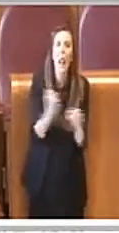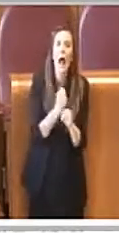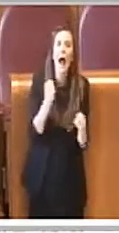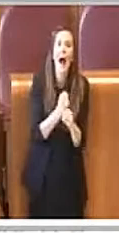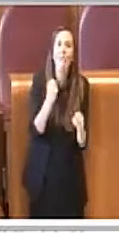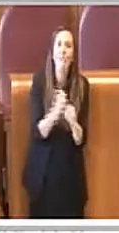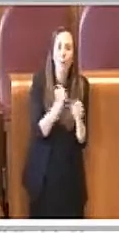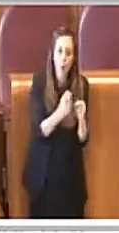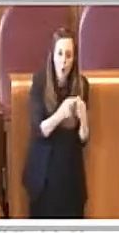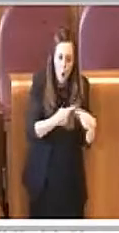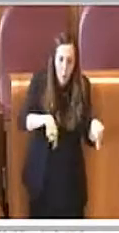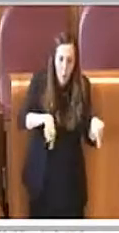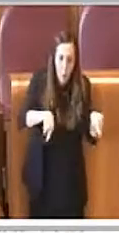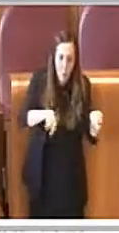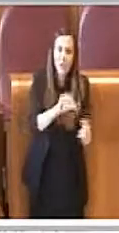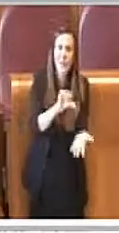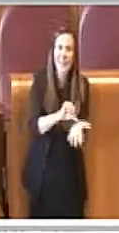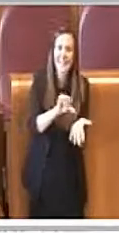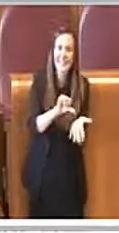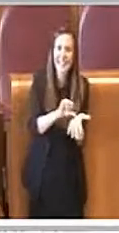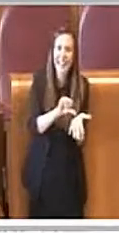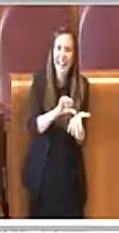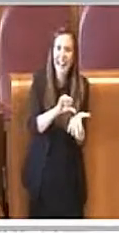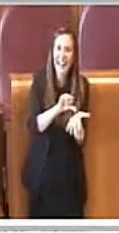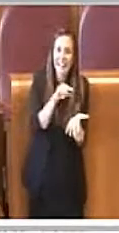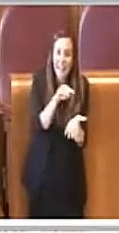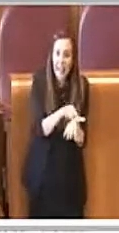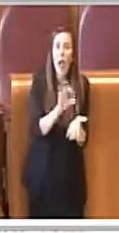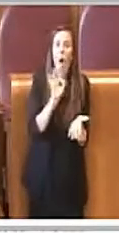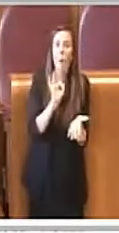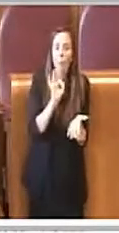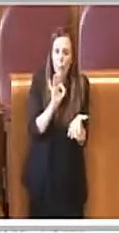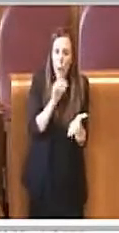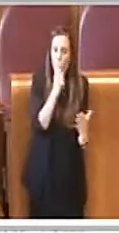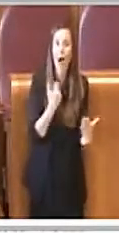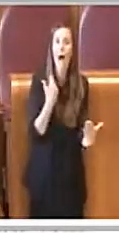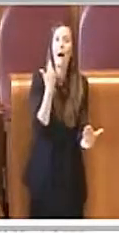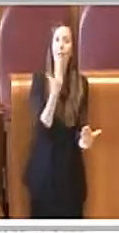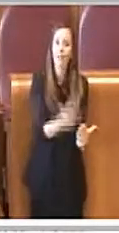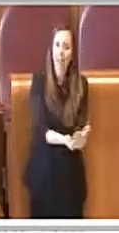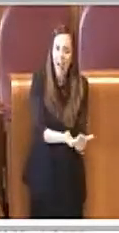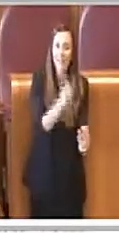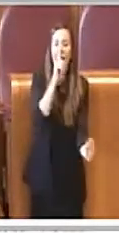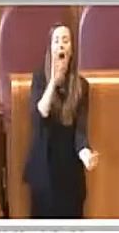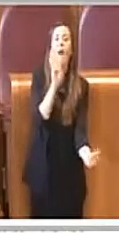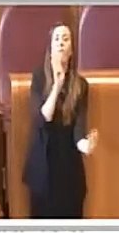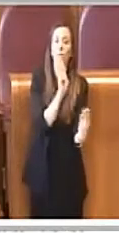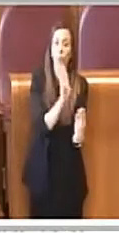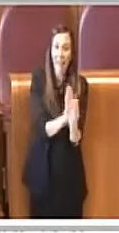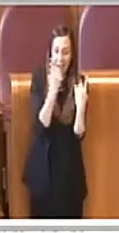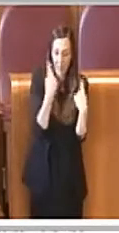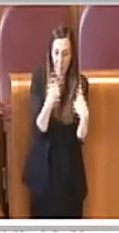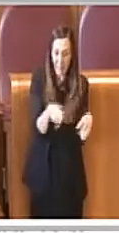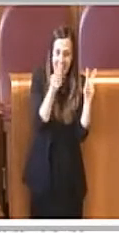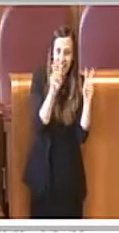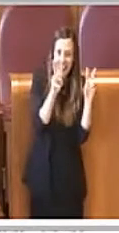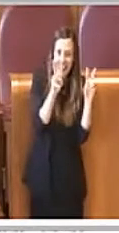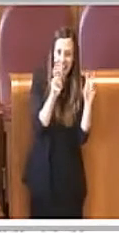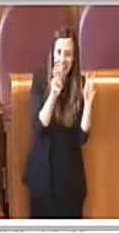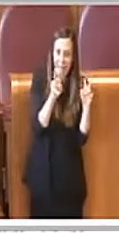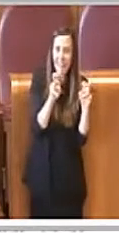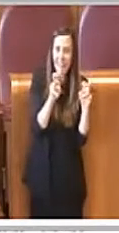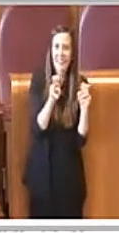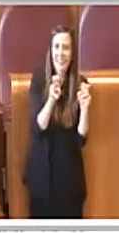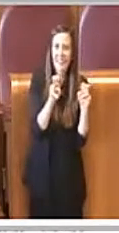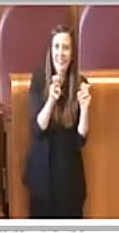la sede, a mio modo di vedere, appropriata ad affrontare tematiche di carattere politico